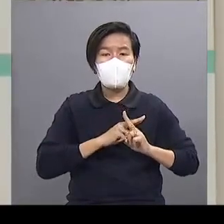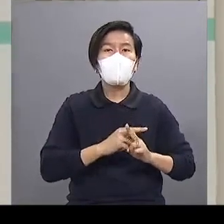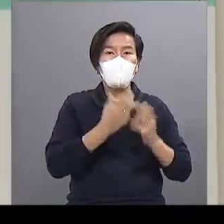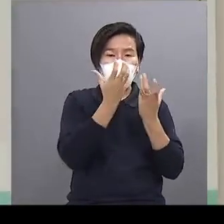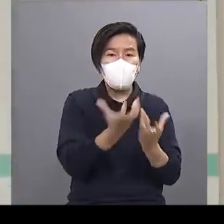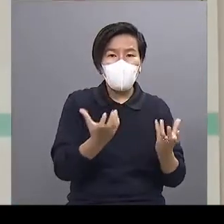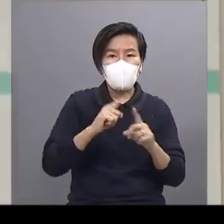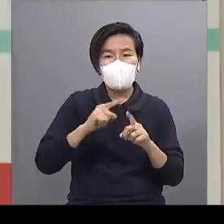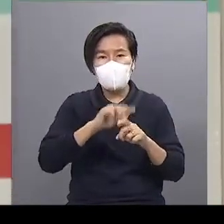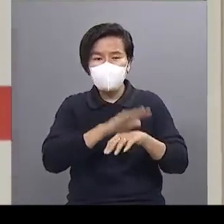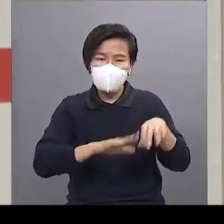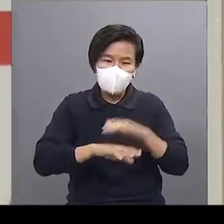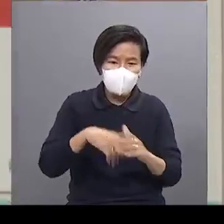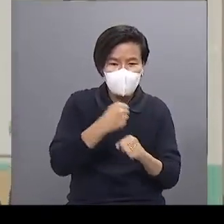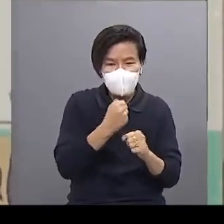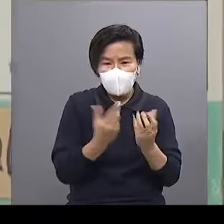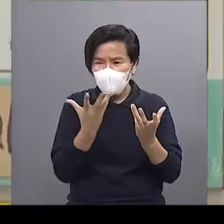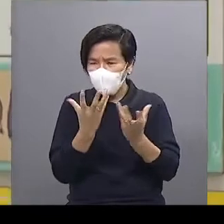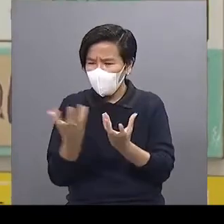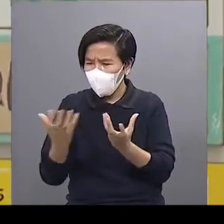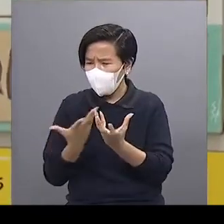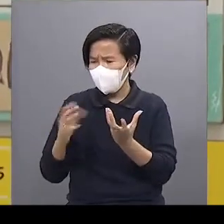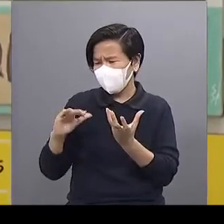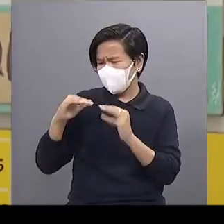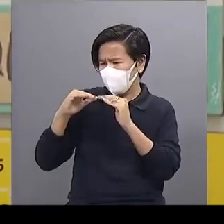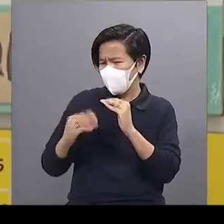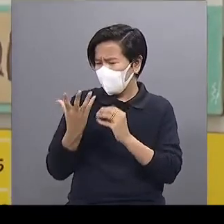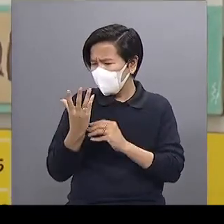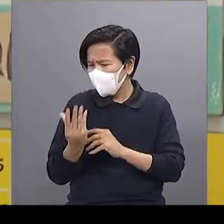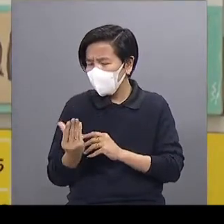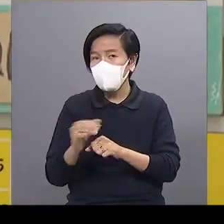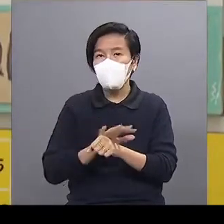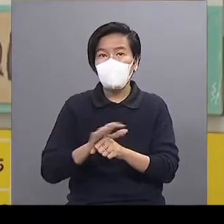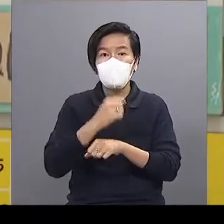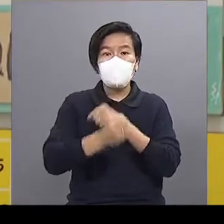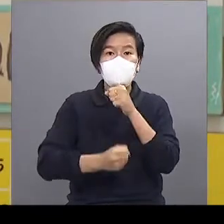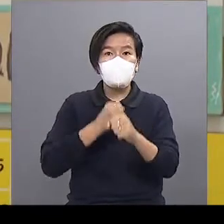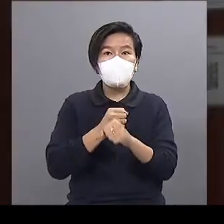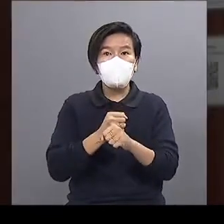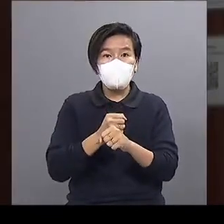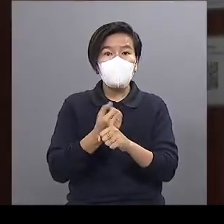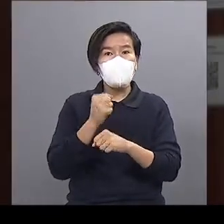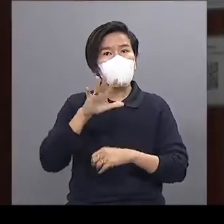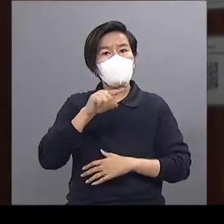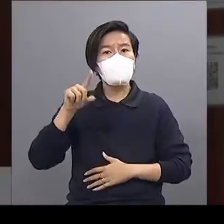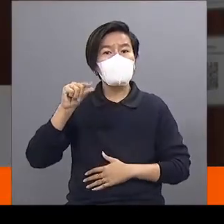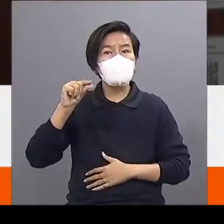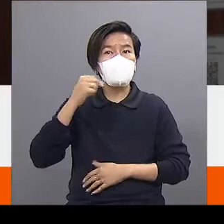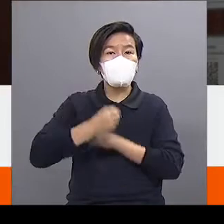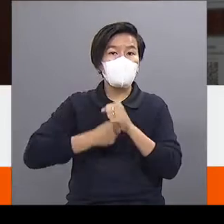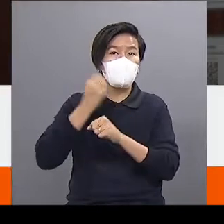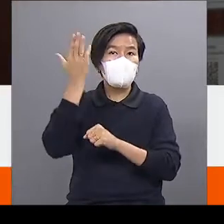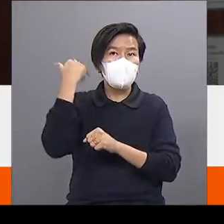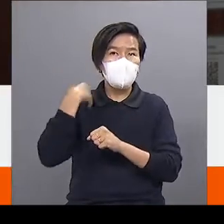สถานการณ์ที่นี้พอทรัพย์ 15ปีที่แล้วก็20ปีนี้มาเริ่มเริ่มมีคนมาเป็นหน้าเป็นที่ท่องเที่ยว